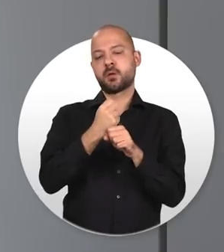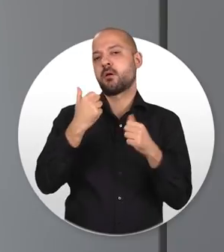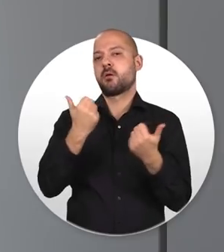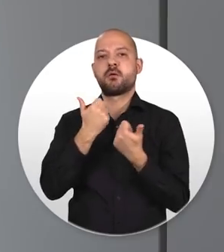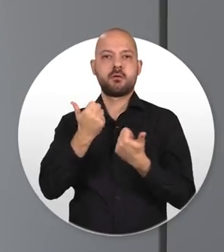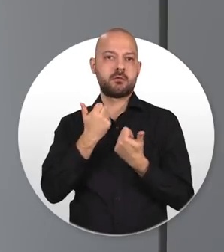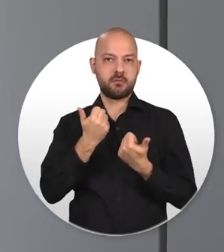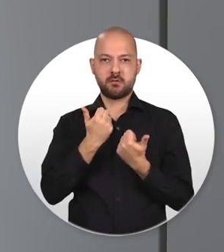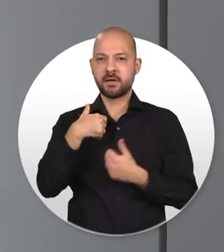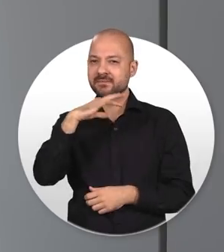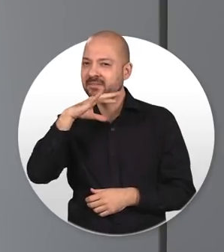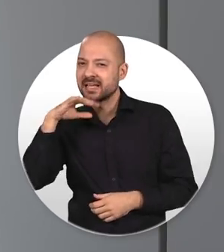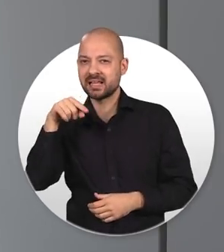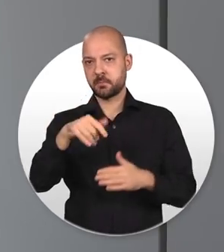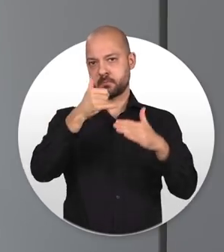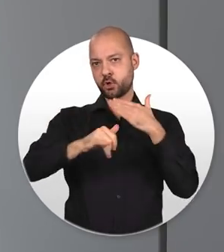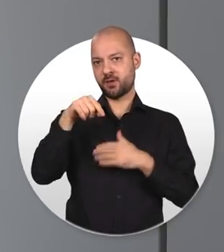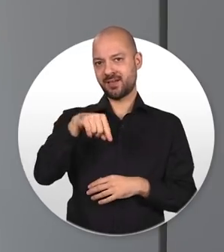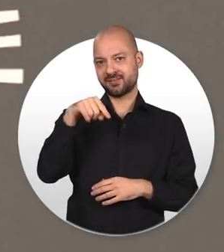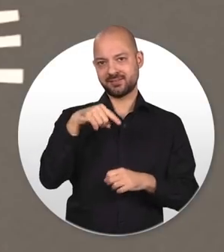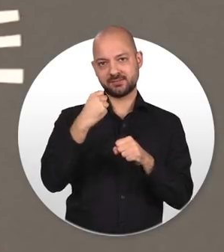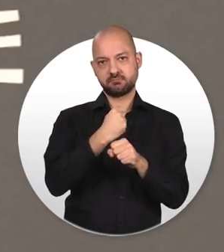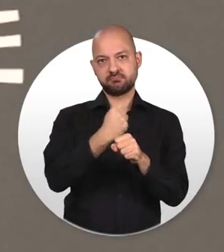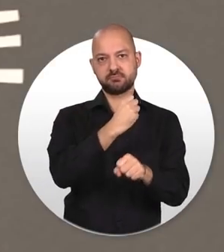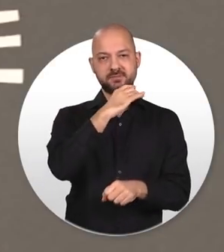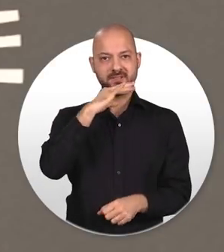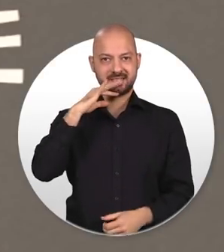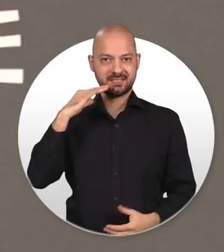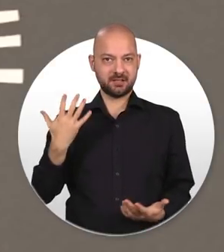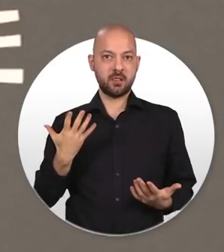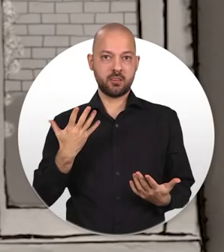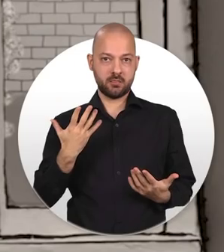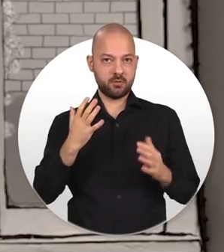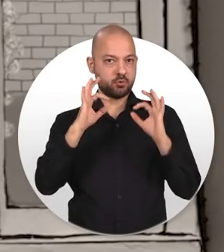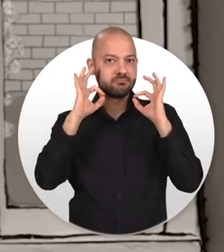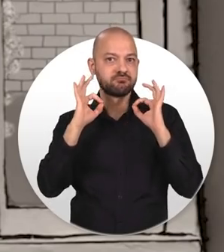Kocki, das war super flott. Wir haben viele Brote gemerkt,